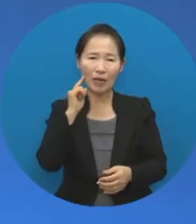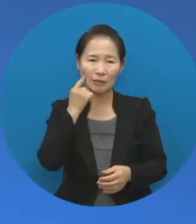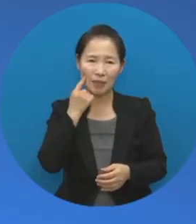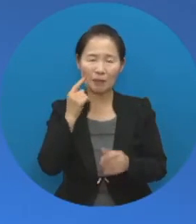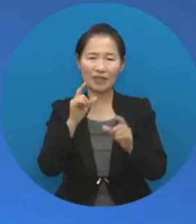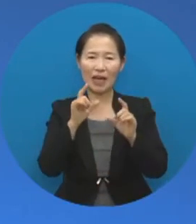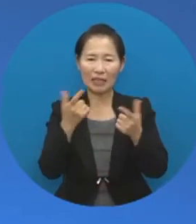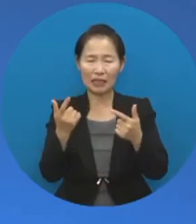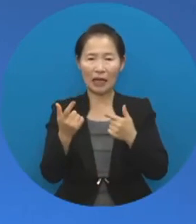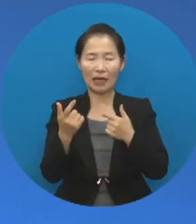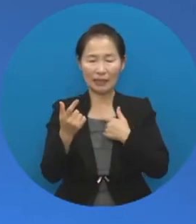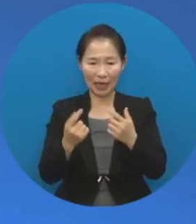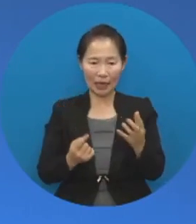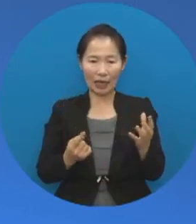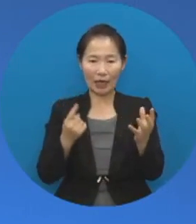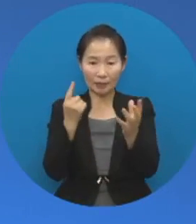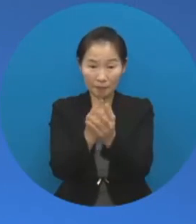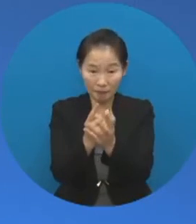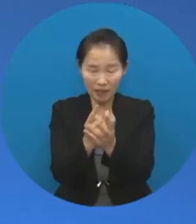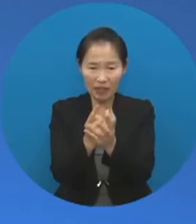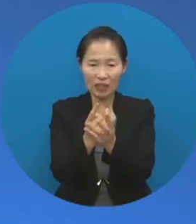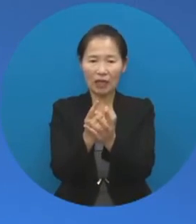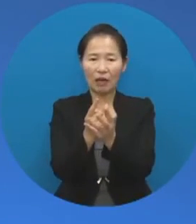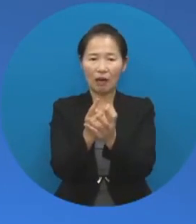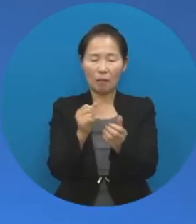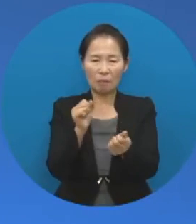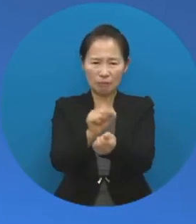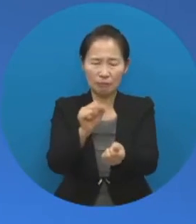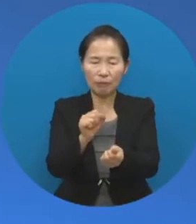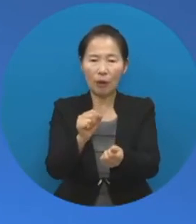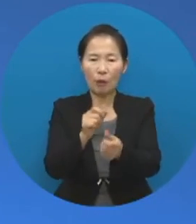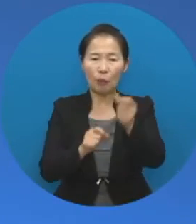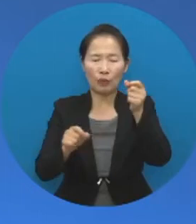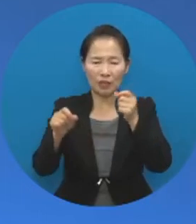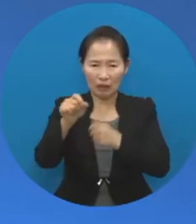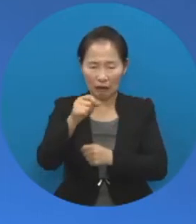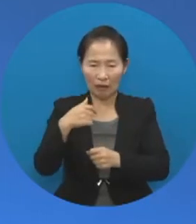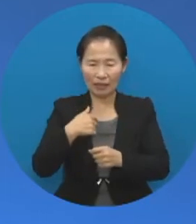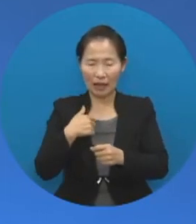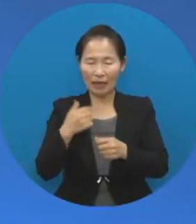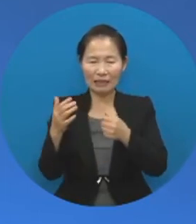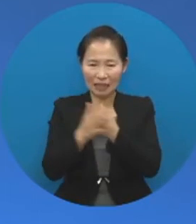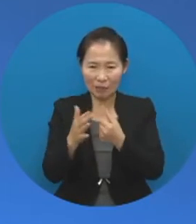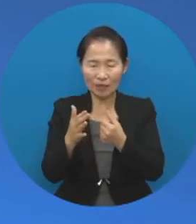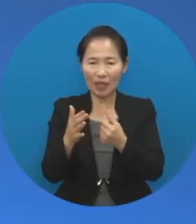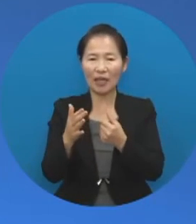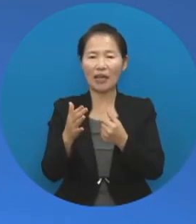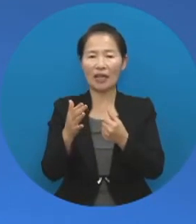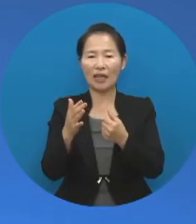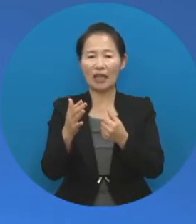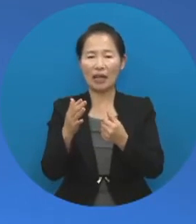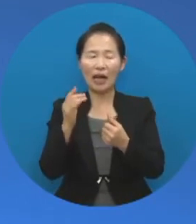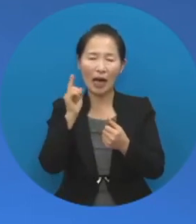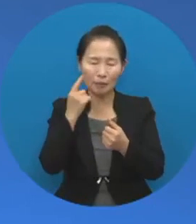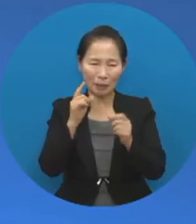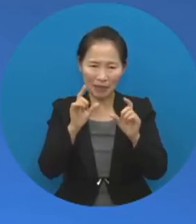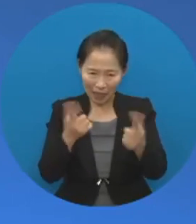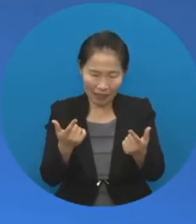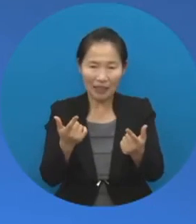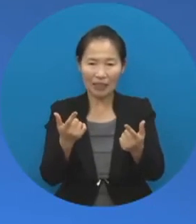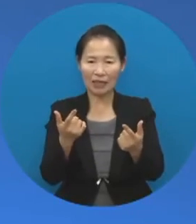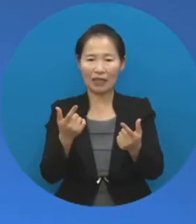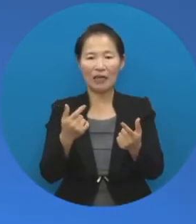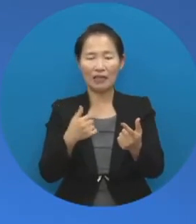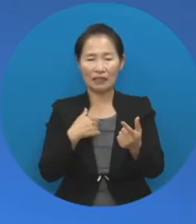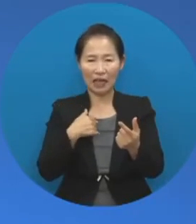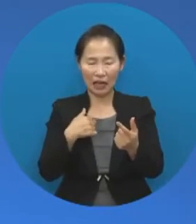제 존재가 이 땅에 존재하는 것만으로 정말 이 세상을 저 때문에 괜히